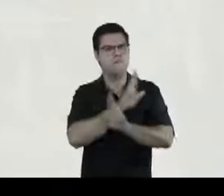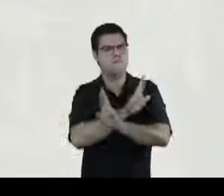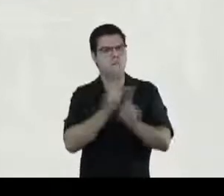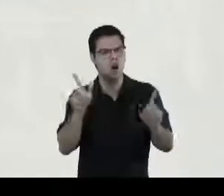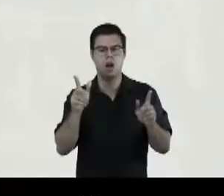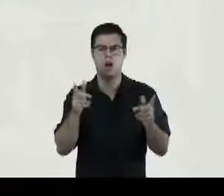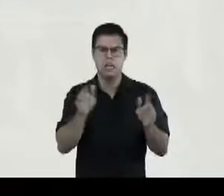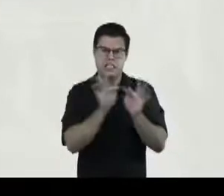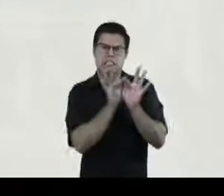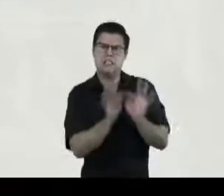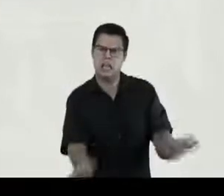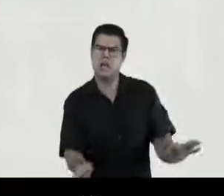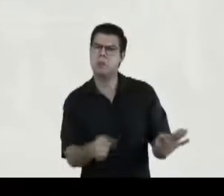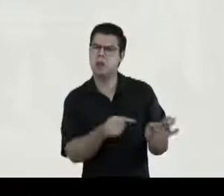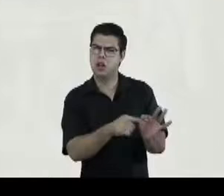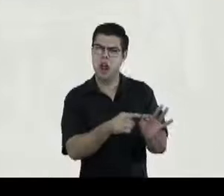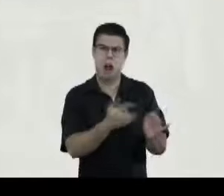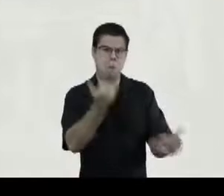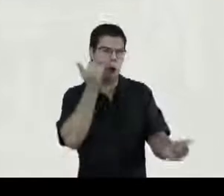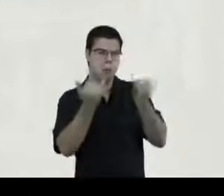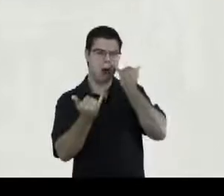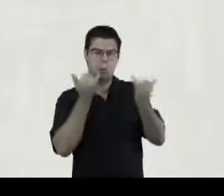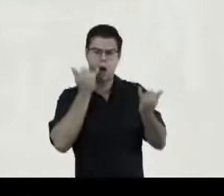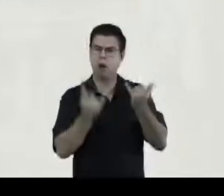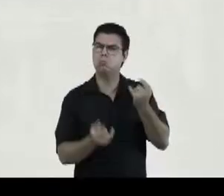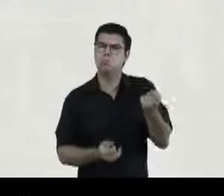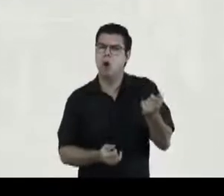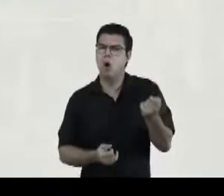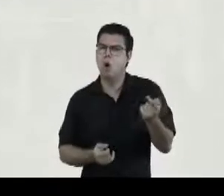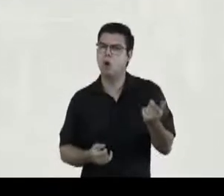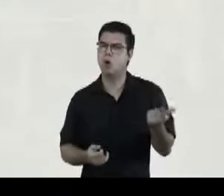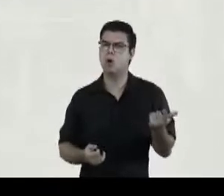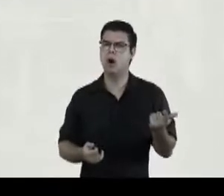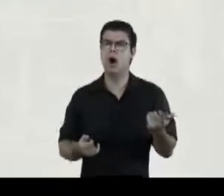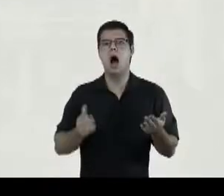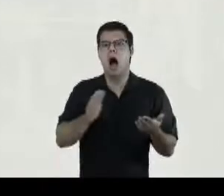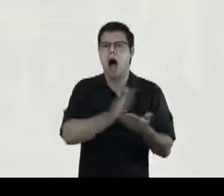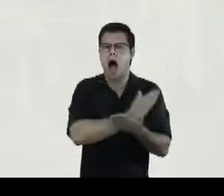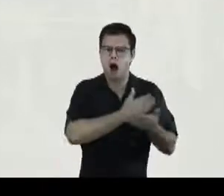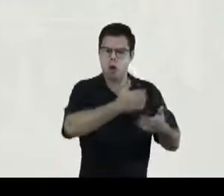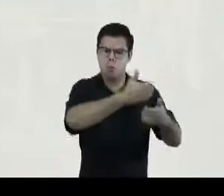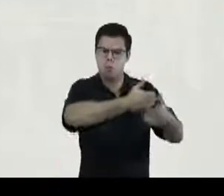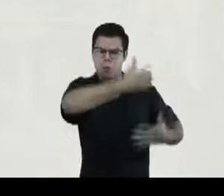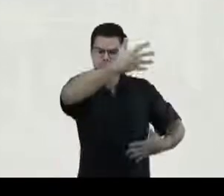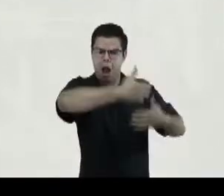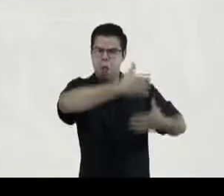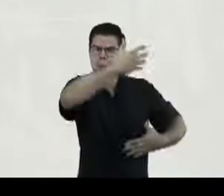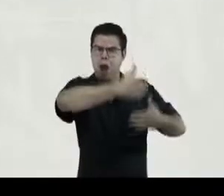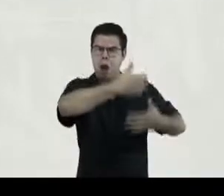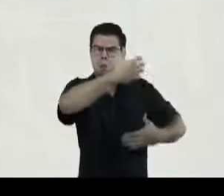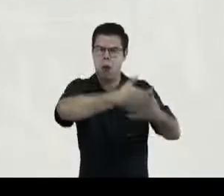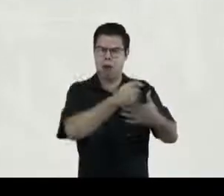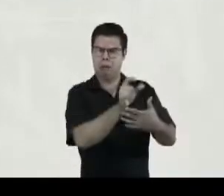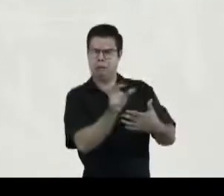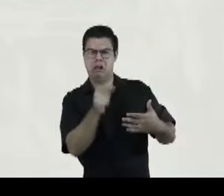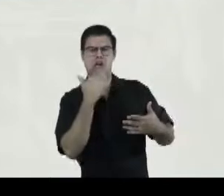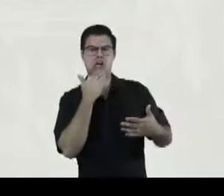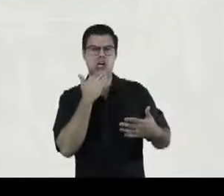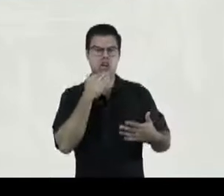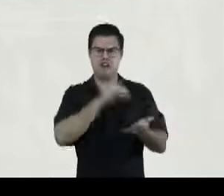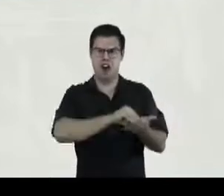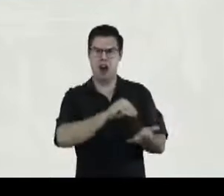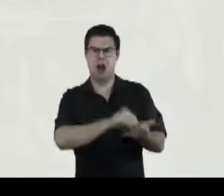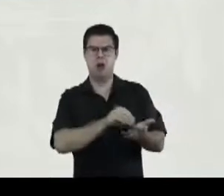qui ne sont pas très bien remplis. Bon, en tout cas, on a le nom des auteurs secondaires, on a le titre,